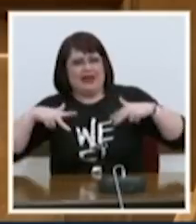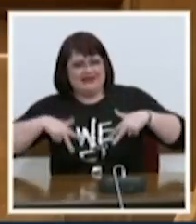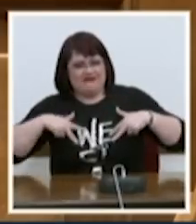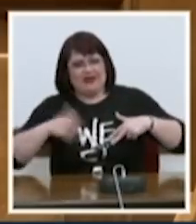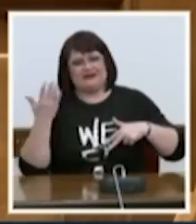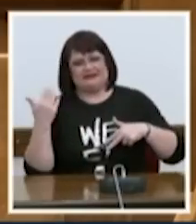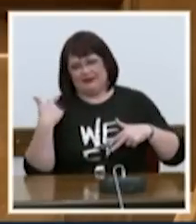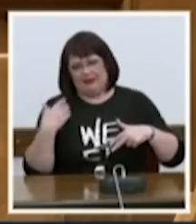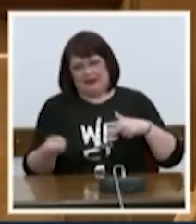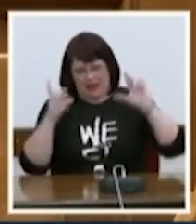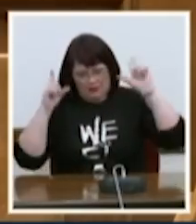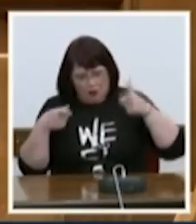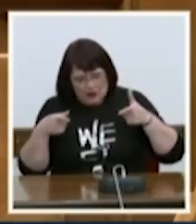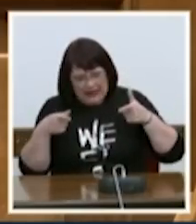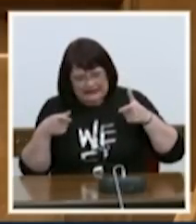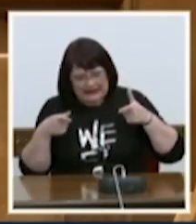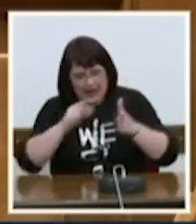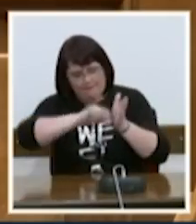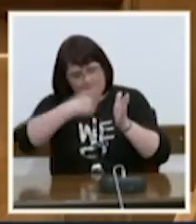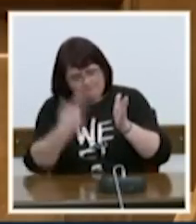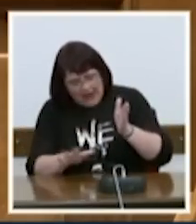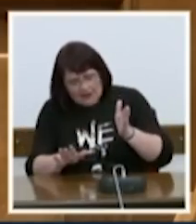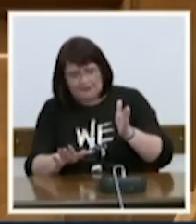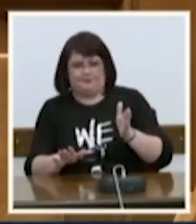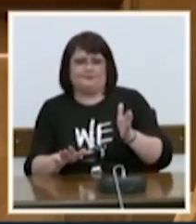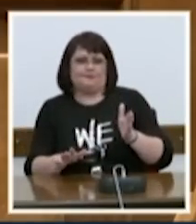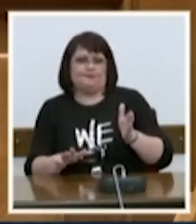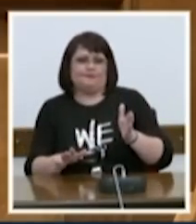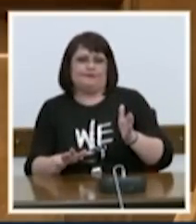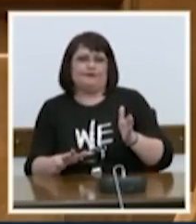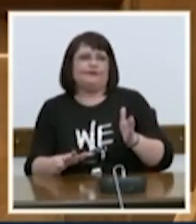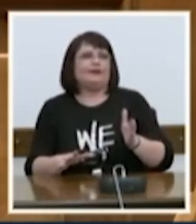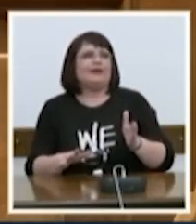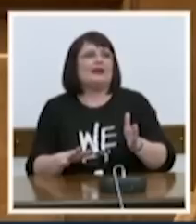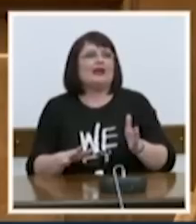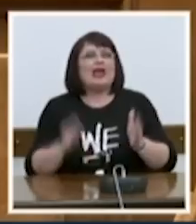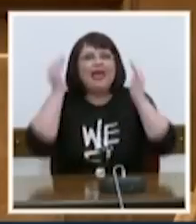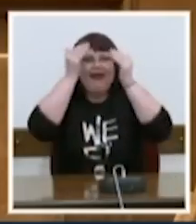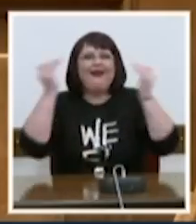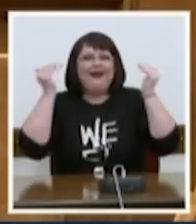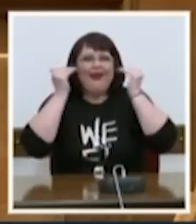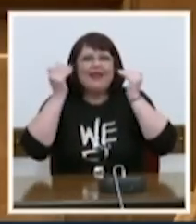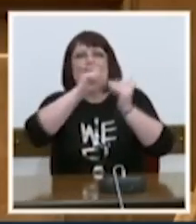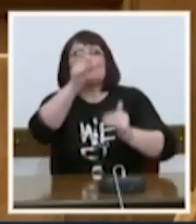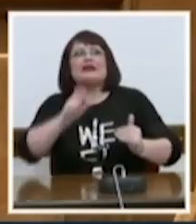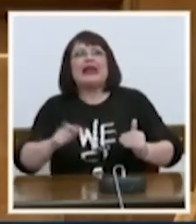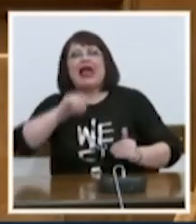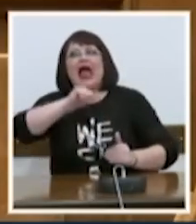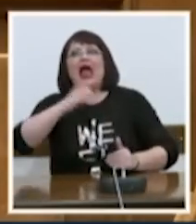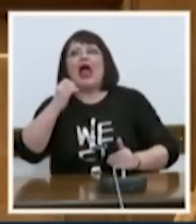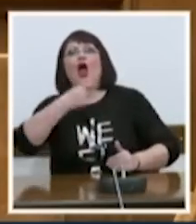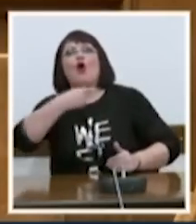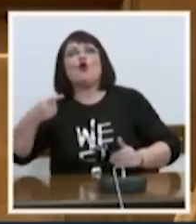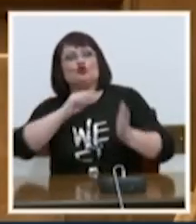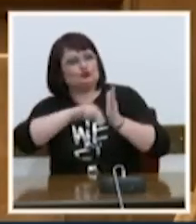προηγούμενη της Νέας Δημοκρατίας υπέγραψε και με την Ιταλία και με την Αίγυπτο για την ΑΟΣ, μόνο την